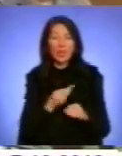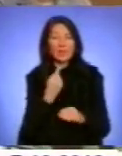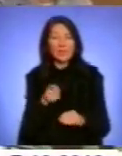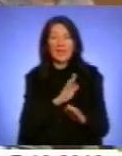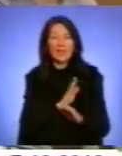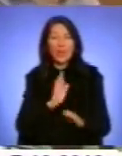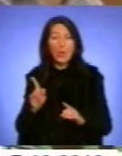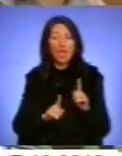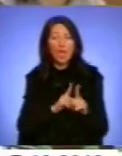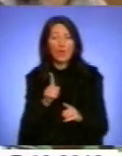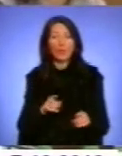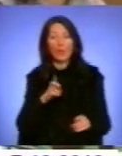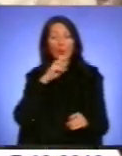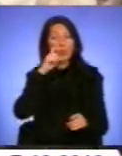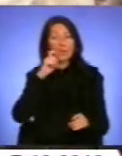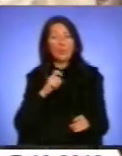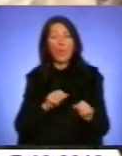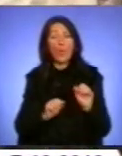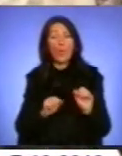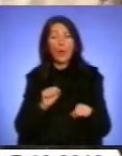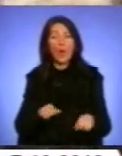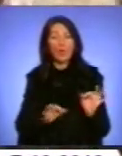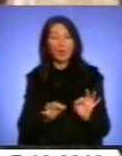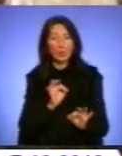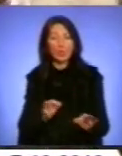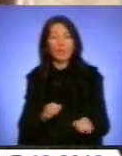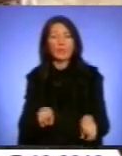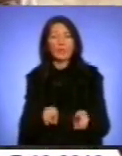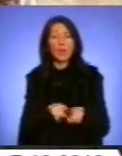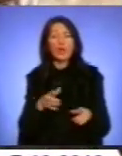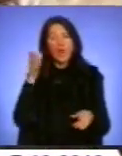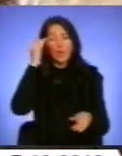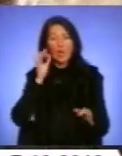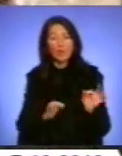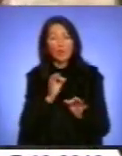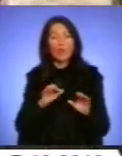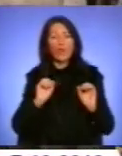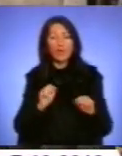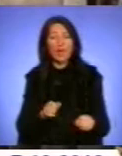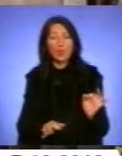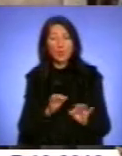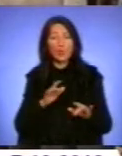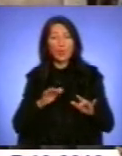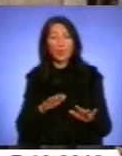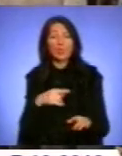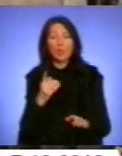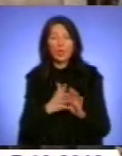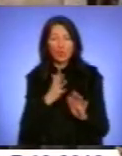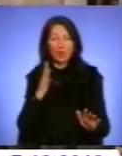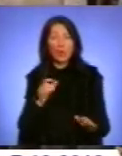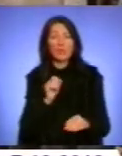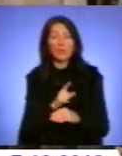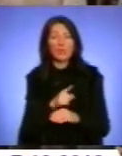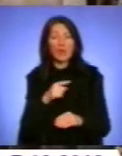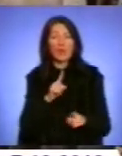бути реформами вітчизняному правосудді. У Венеціанській комісії також вважають судову владу і судоустрій першочерговими завданнями в реформуванні